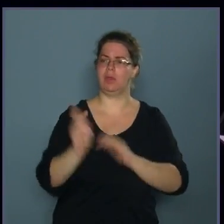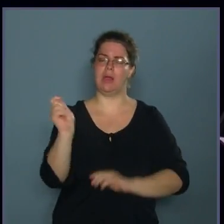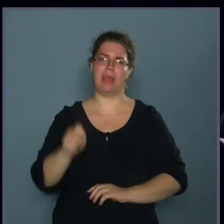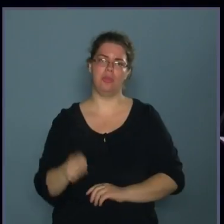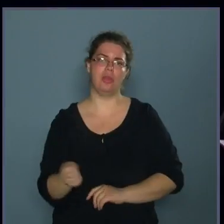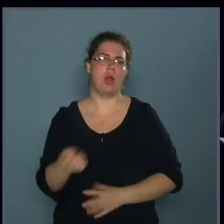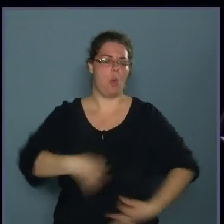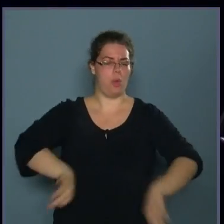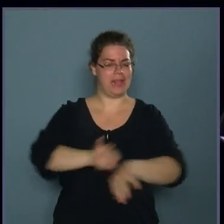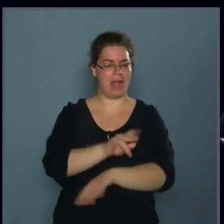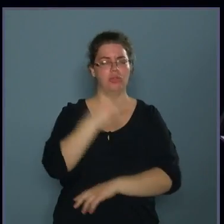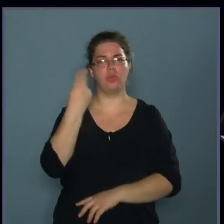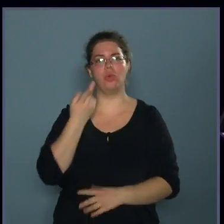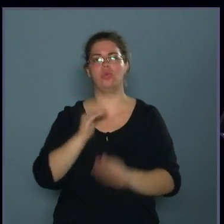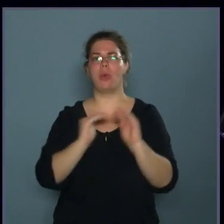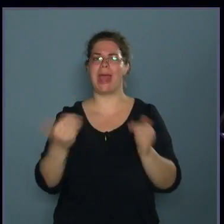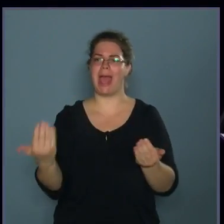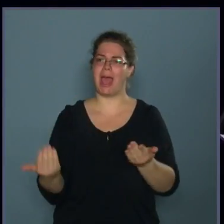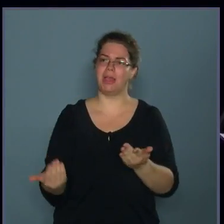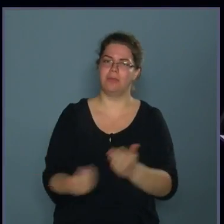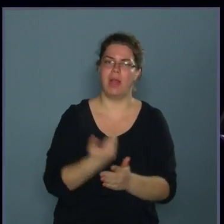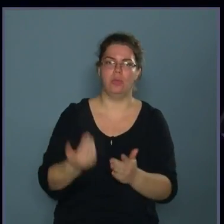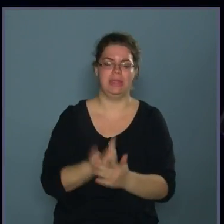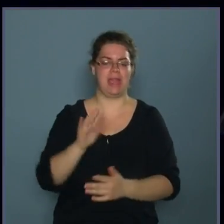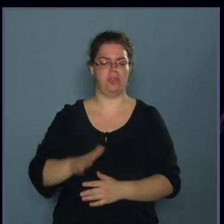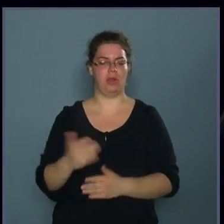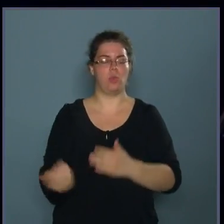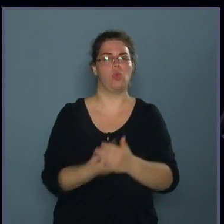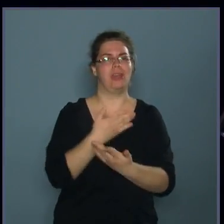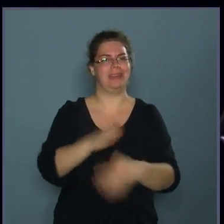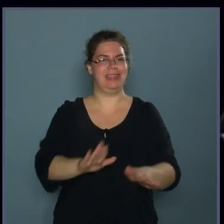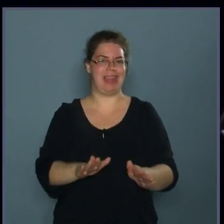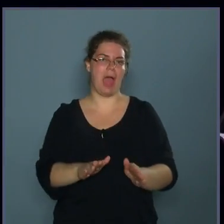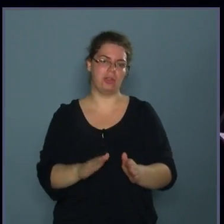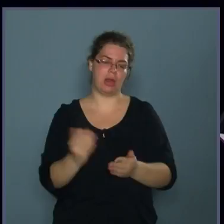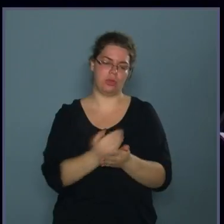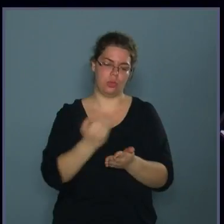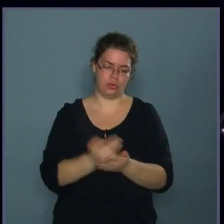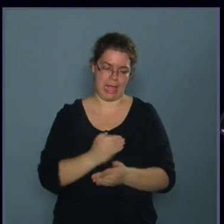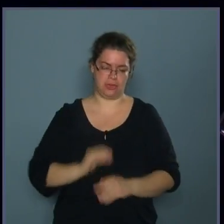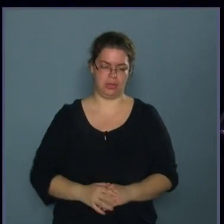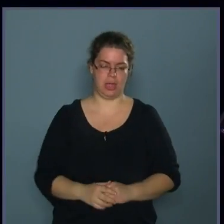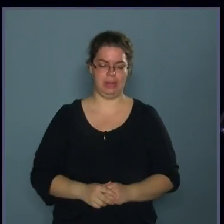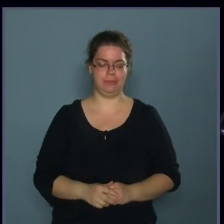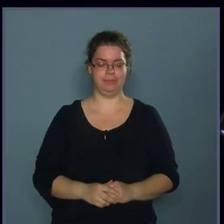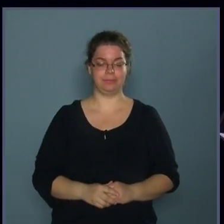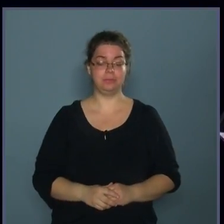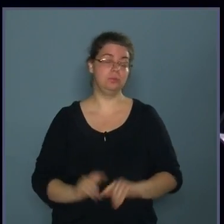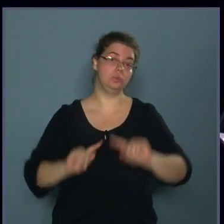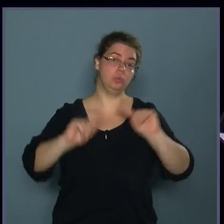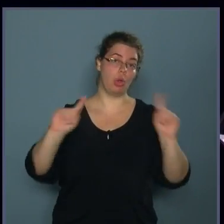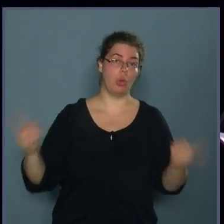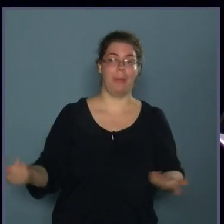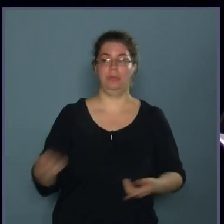az Országos Kultúrház hálózat felújításának, újranyitásának szükségességét.